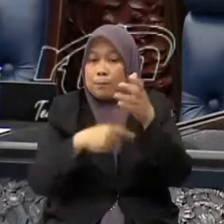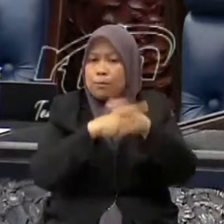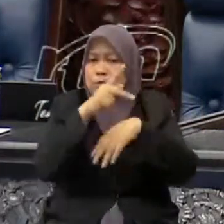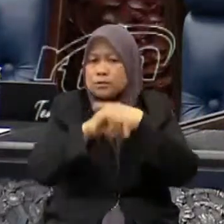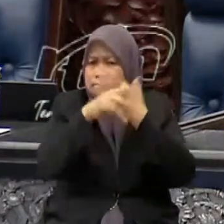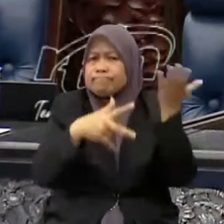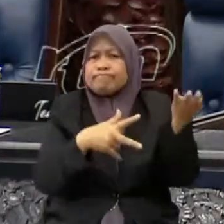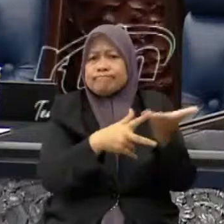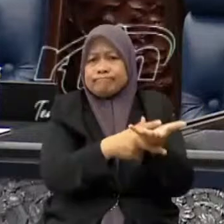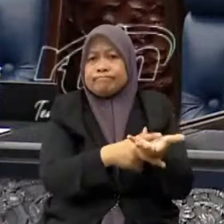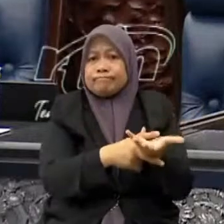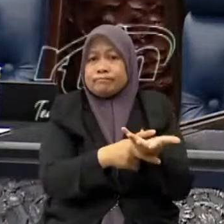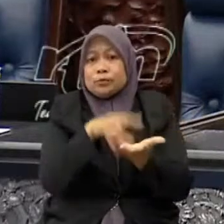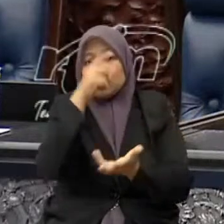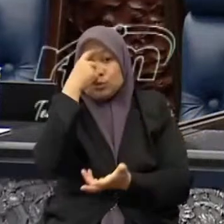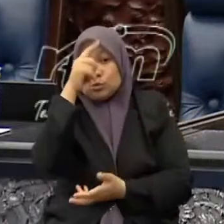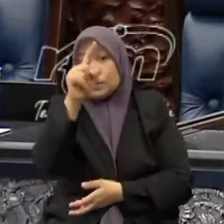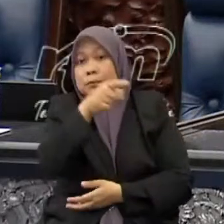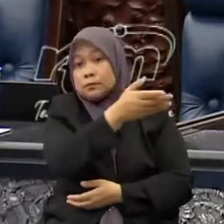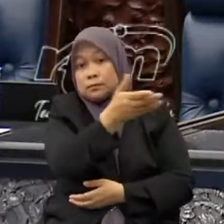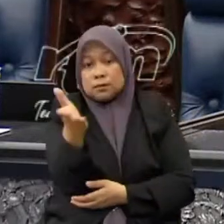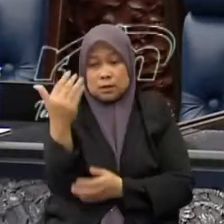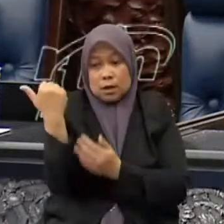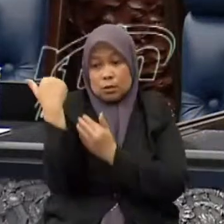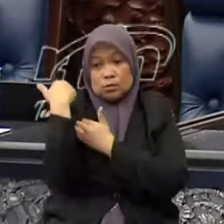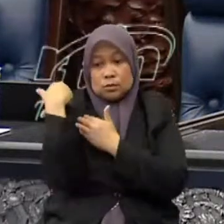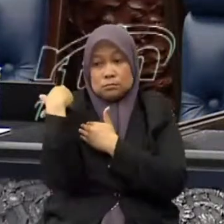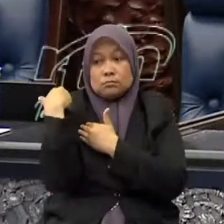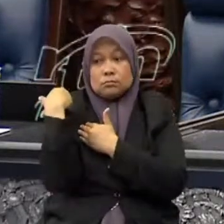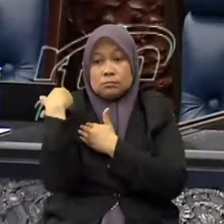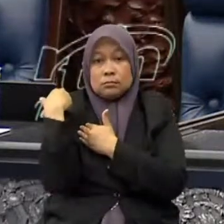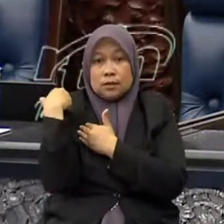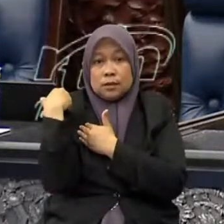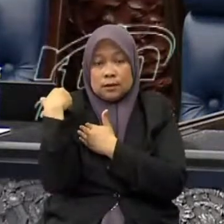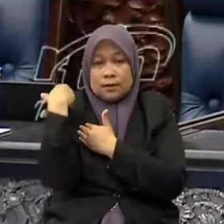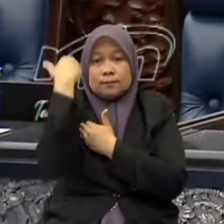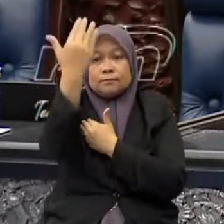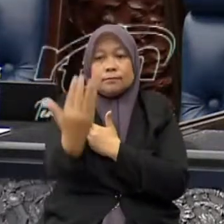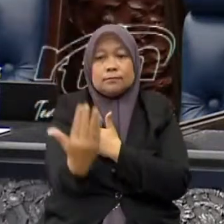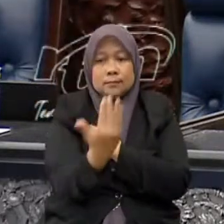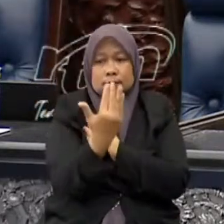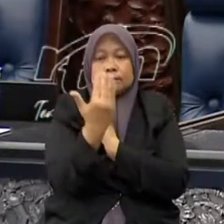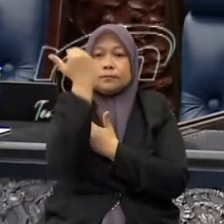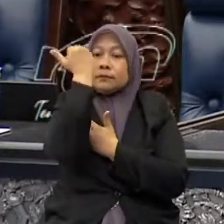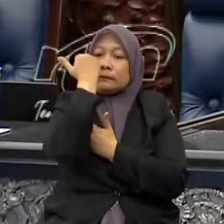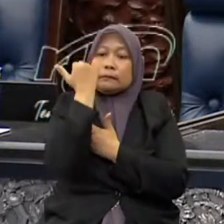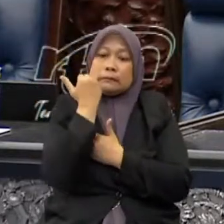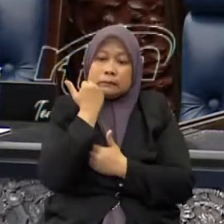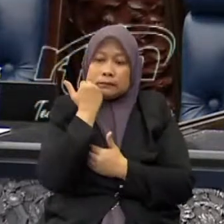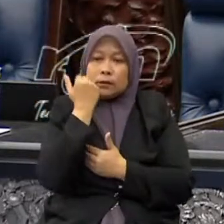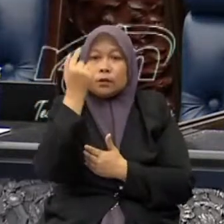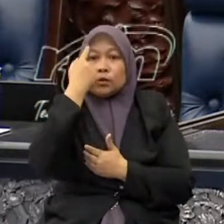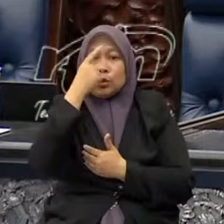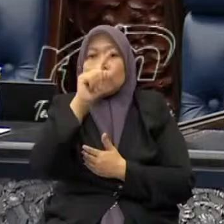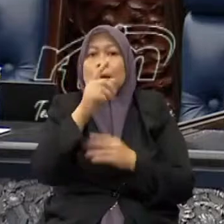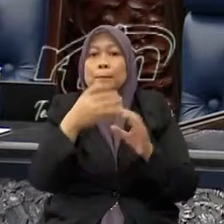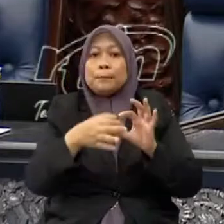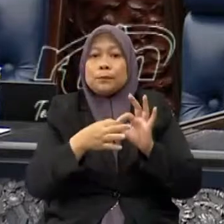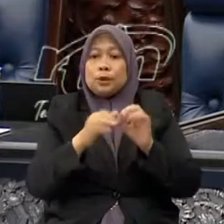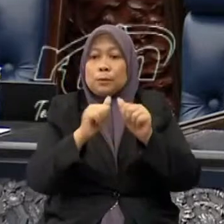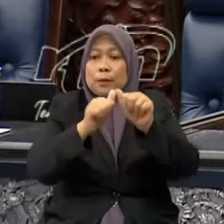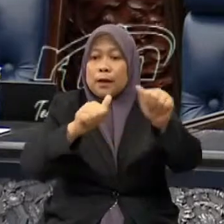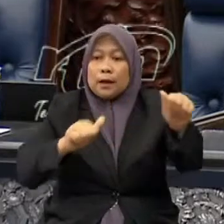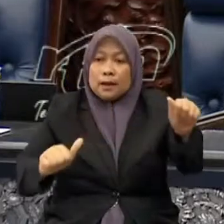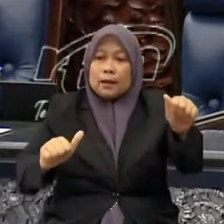dan supaya mereka yang bertanggung jawab dihadap ke muka pengadilan untuk mengirakan